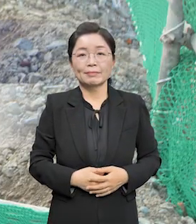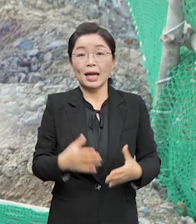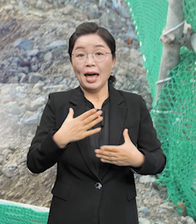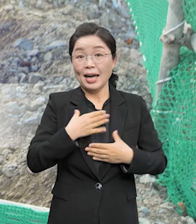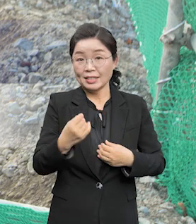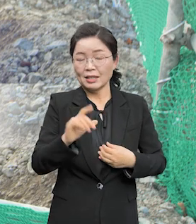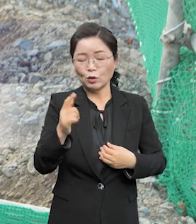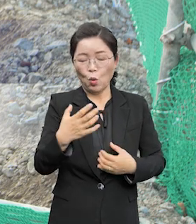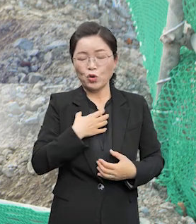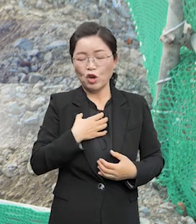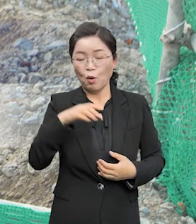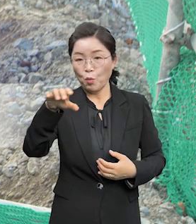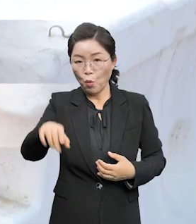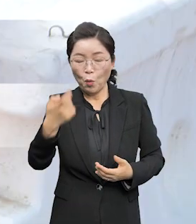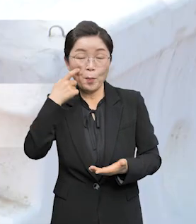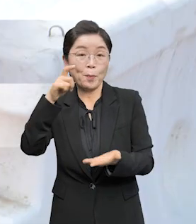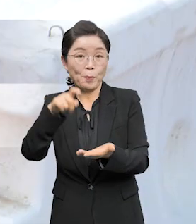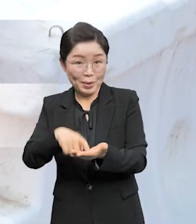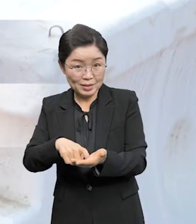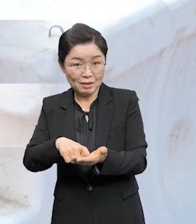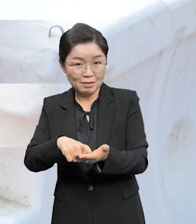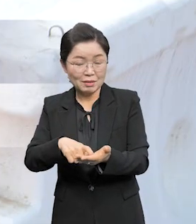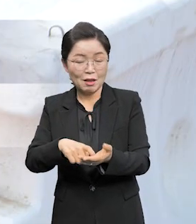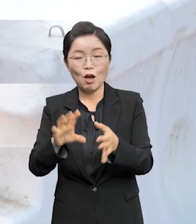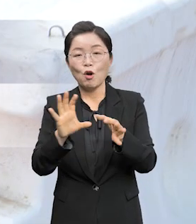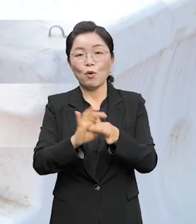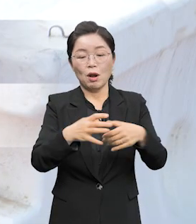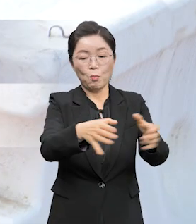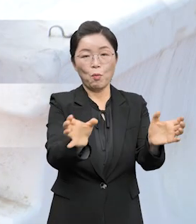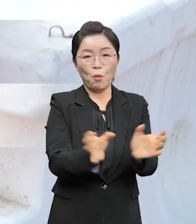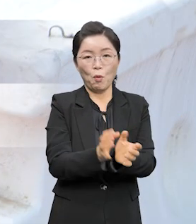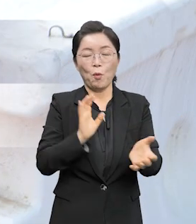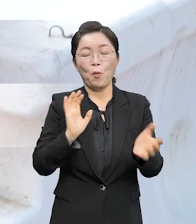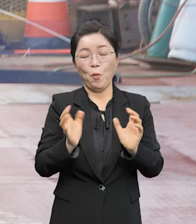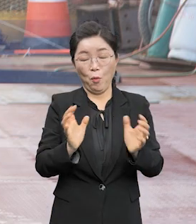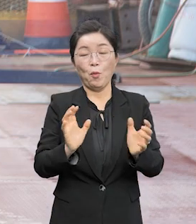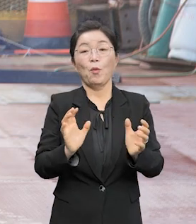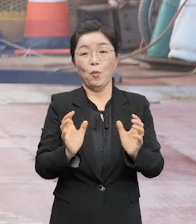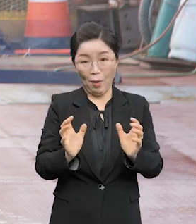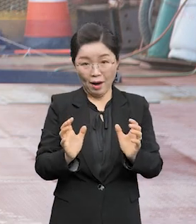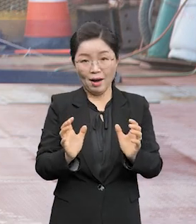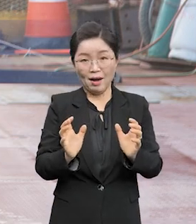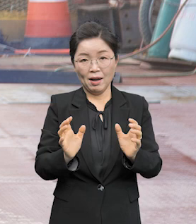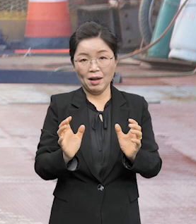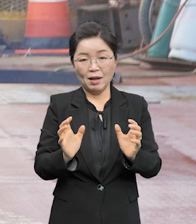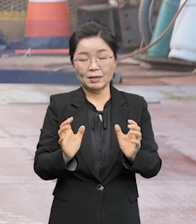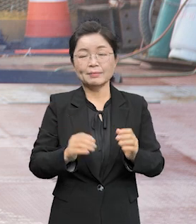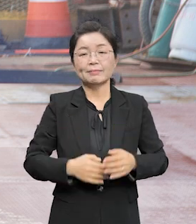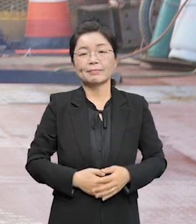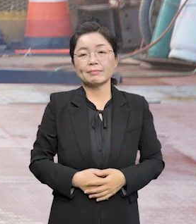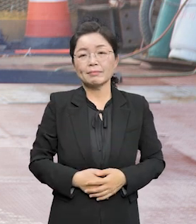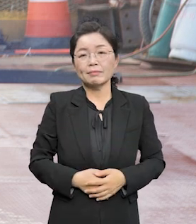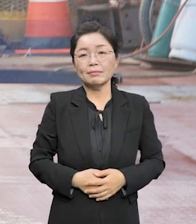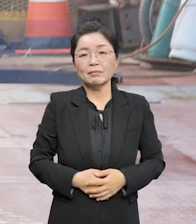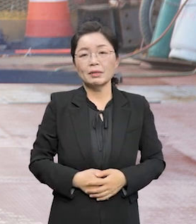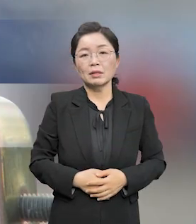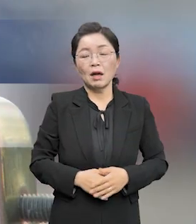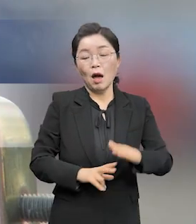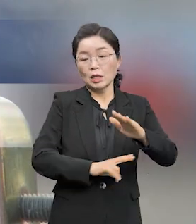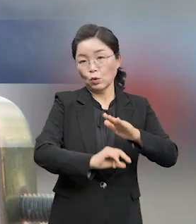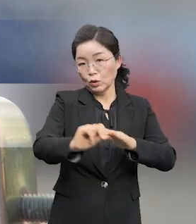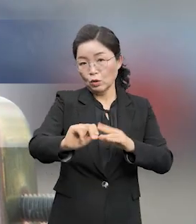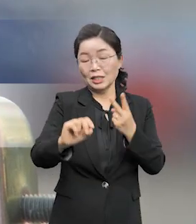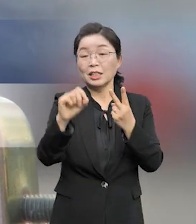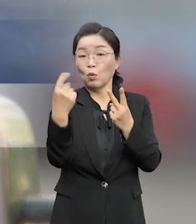안전 사각지대 집중 발굴을 위해 지난달 구성한 안전도시 워킹그룹과 함께 간담회를 진행했으며 도시철도